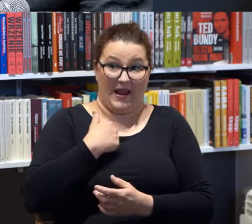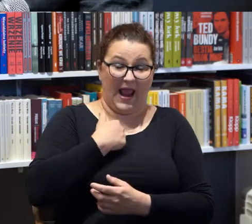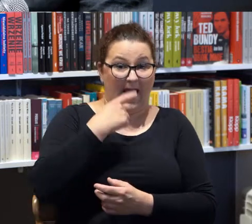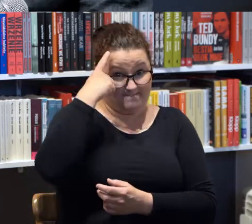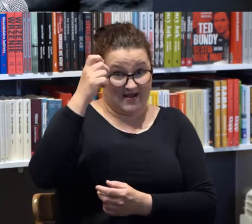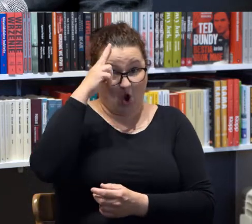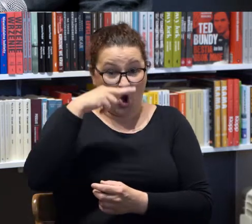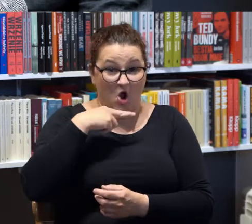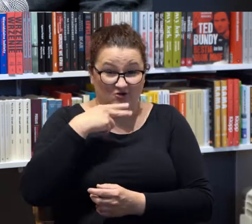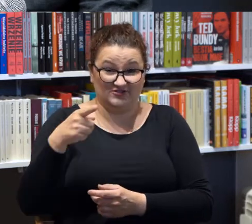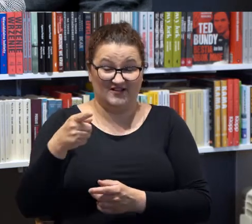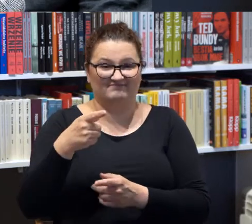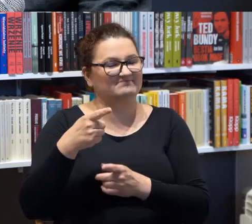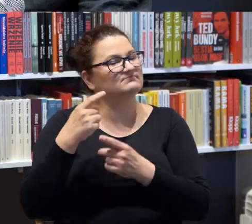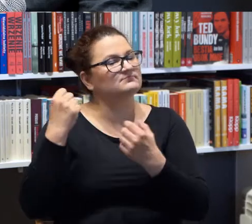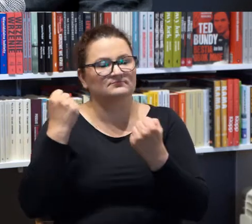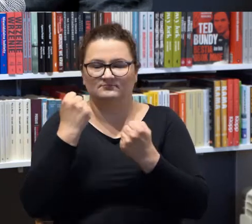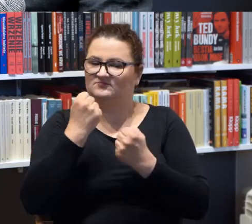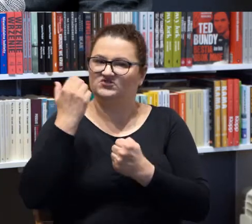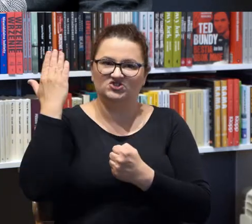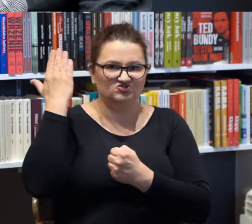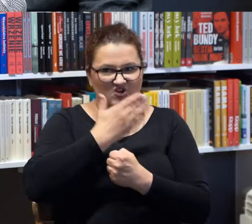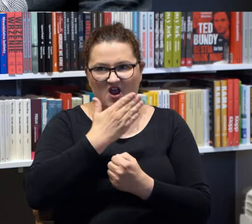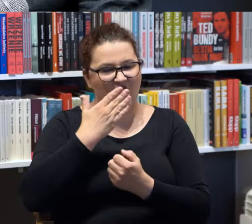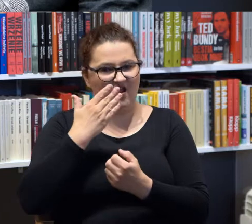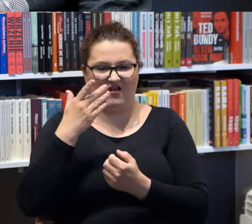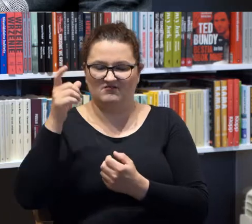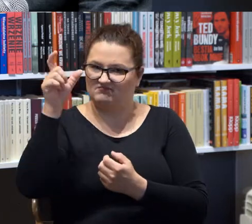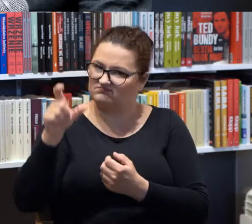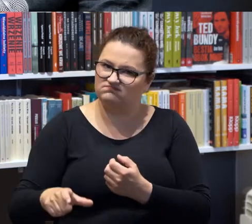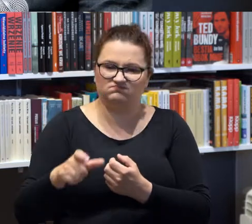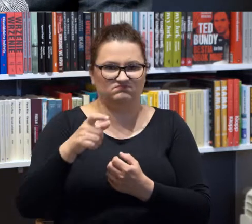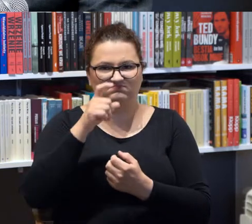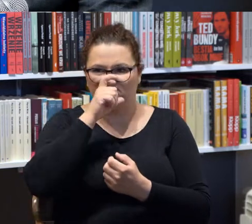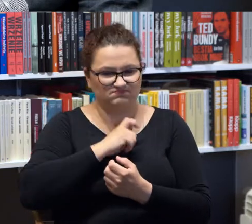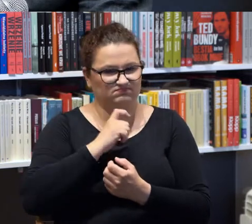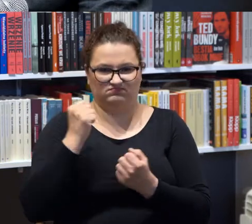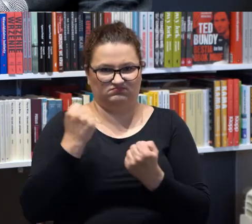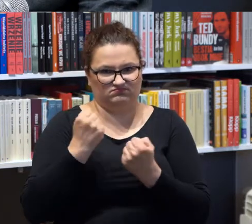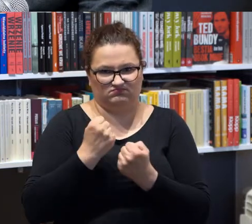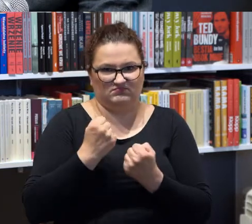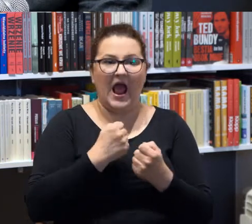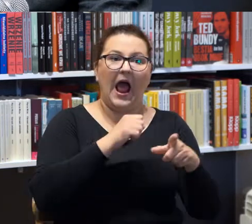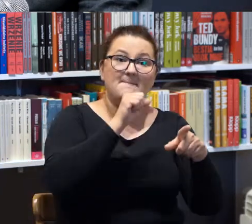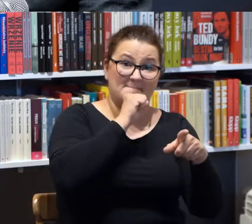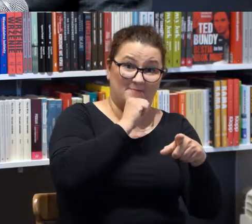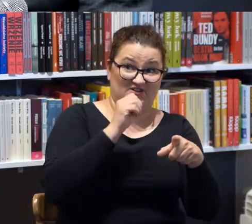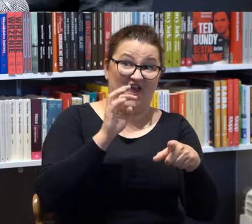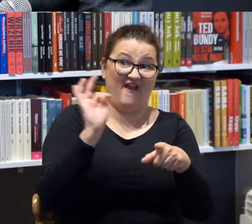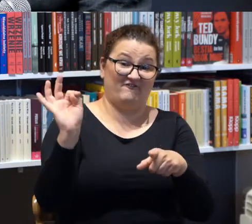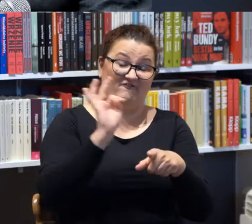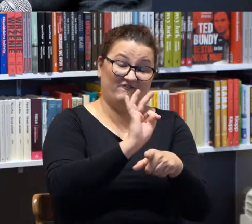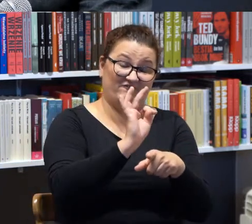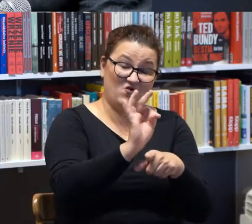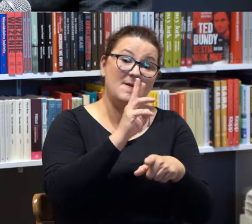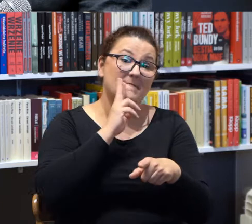był przez lata dla mnie czarnym charakterem, najczarniejszym, no, to jest coś skrajnie innego niż pamięć mojej babci, jego mamy, dla której